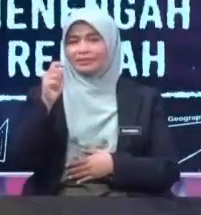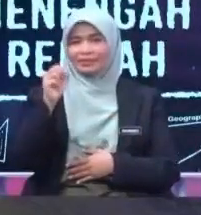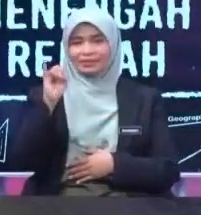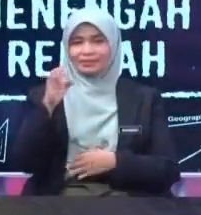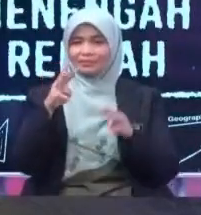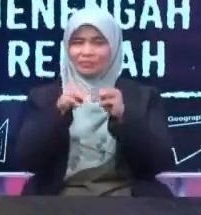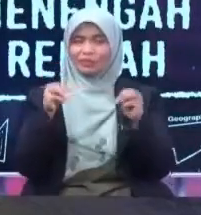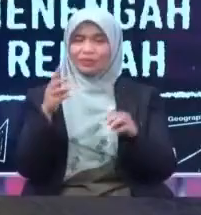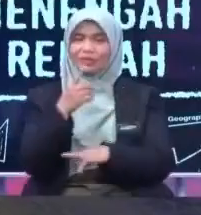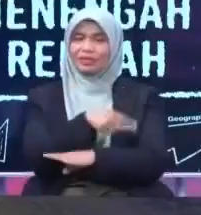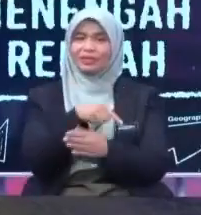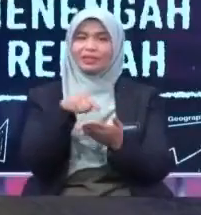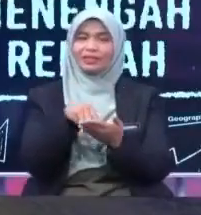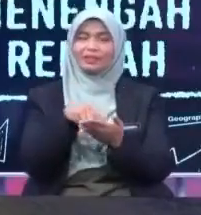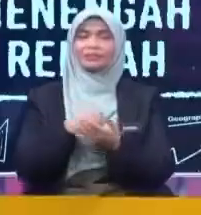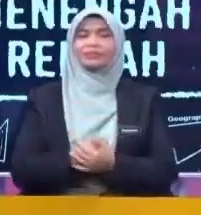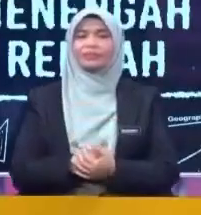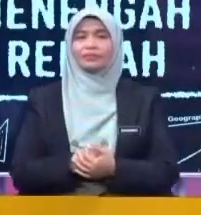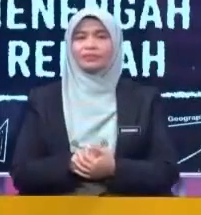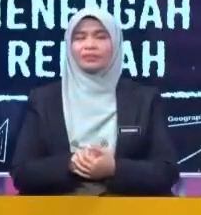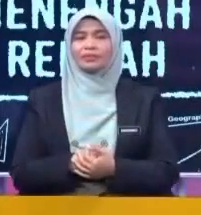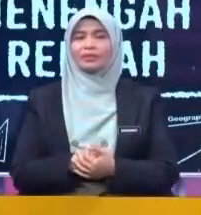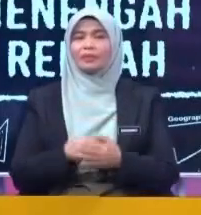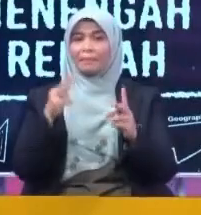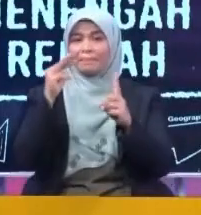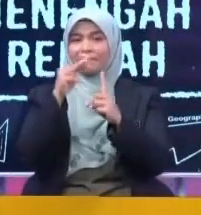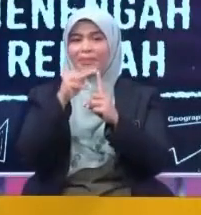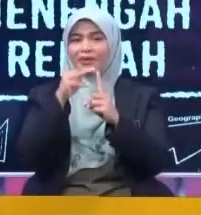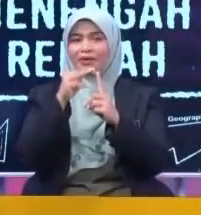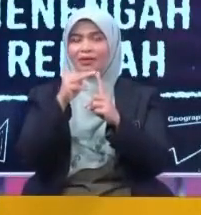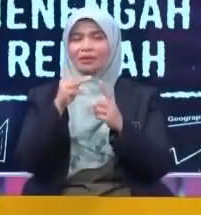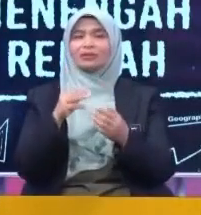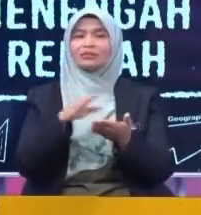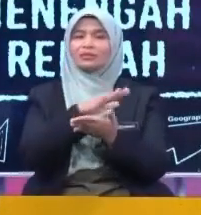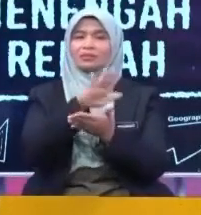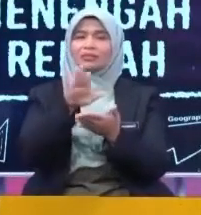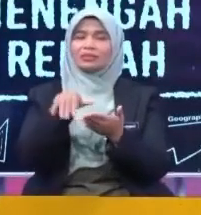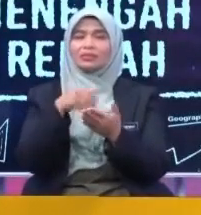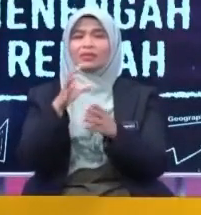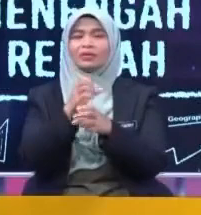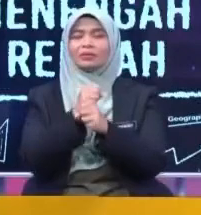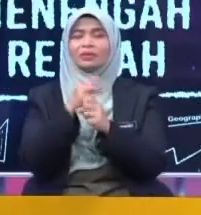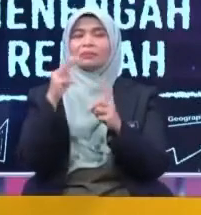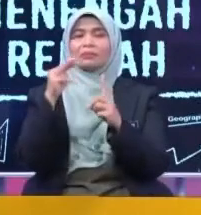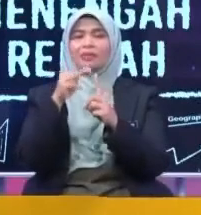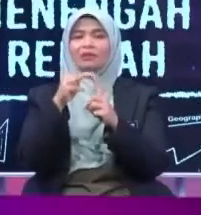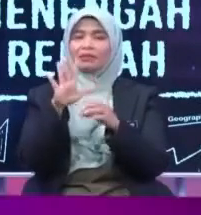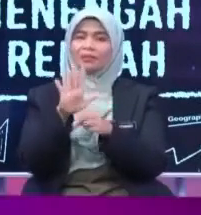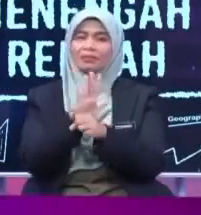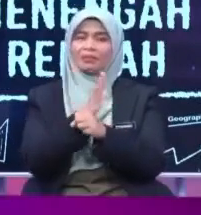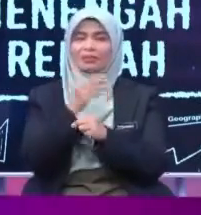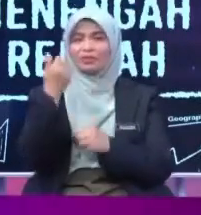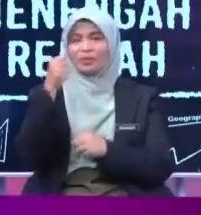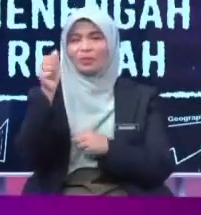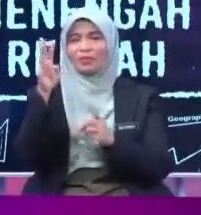tengok markah yang Aiman letak dekat carta tu kan, semua dapat markah penuh kan Aiman? 10 markah. Ya,